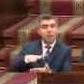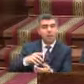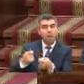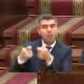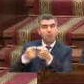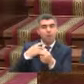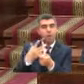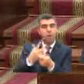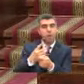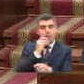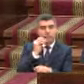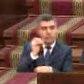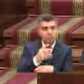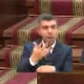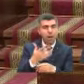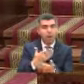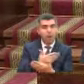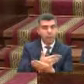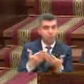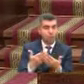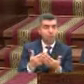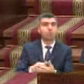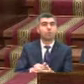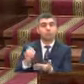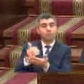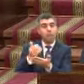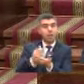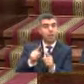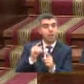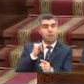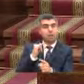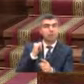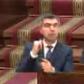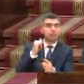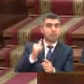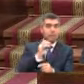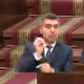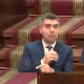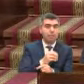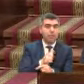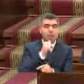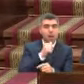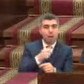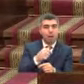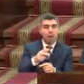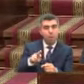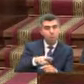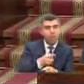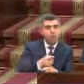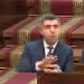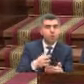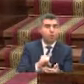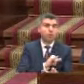هذه المخلفات من مرجان والفيطور إلى آخره لضمان استمرارية تشغيل هذه المعاصر من